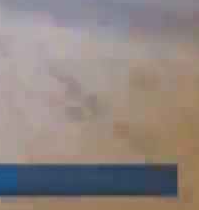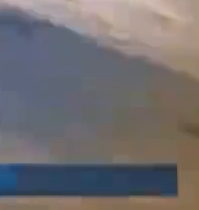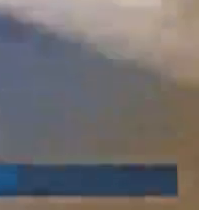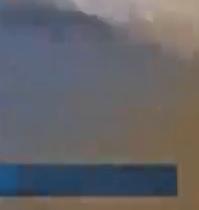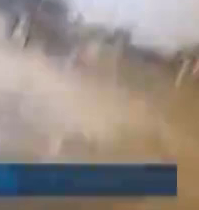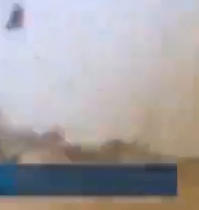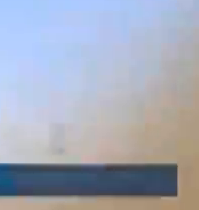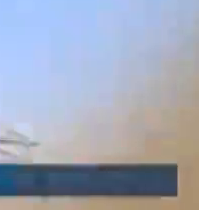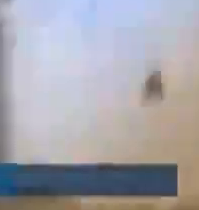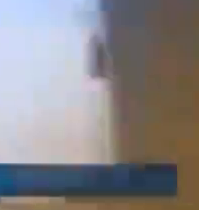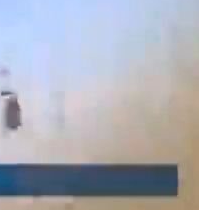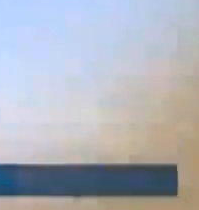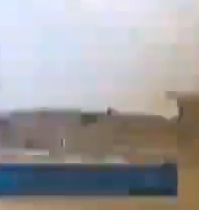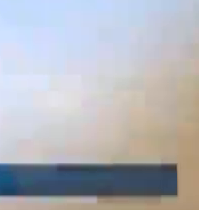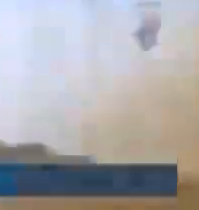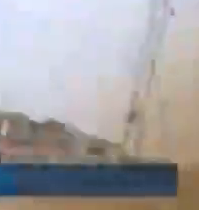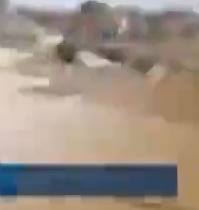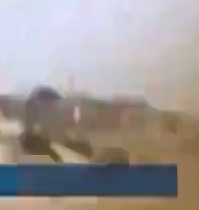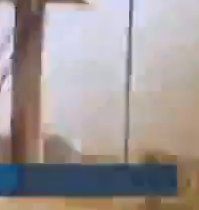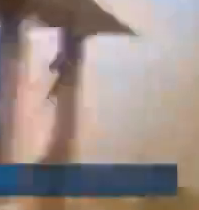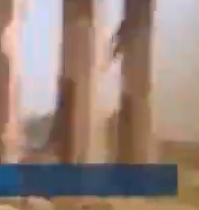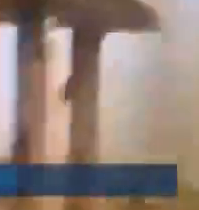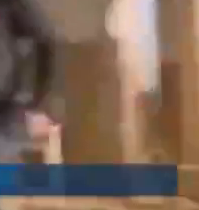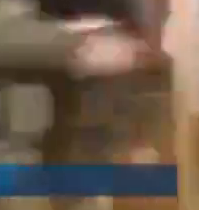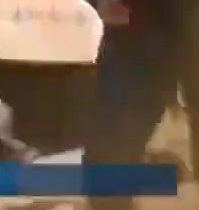Kus! Kus kayıtta